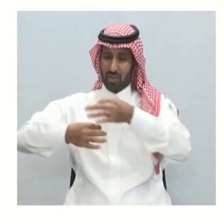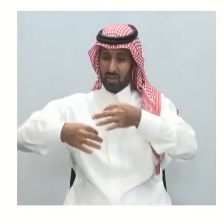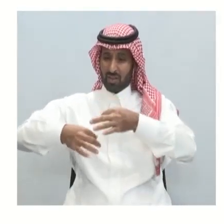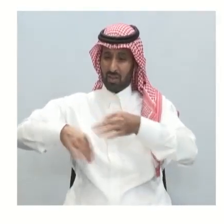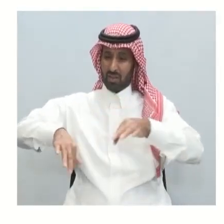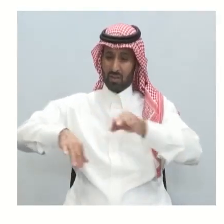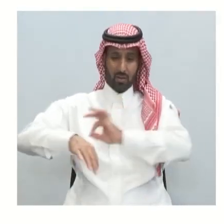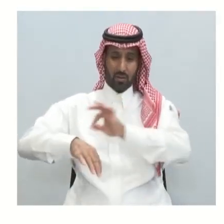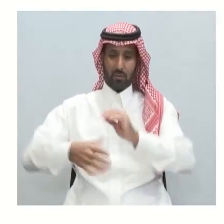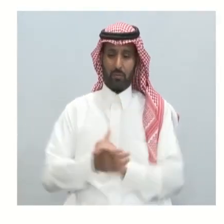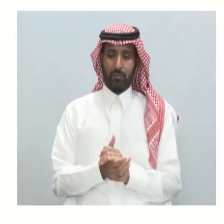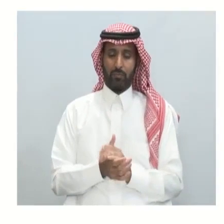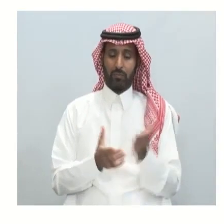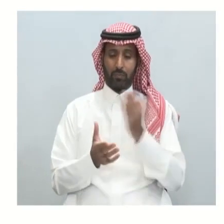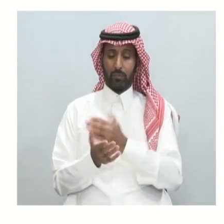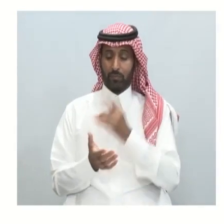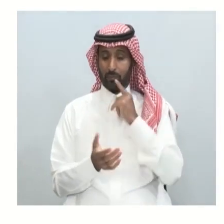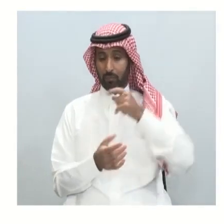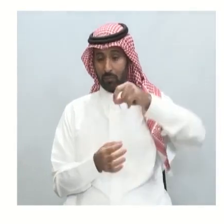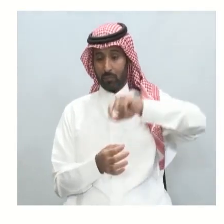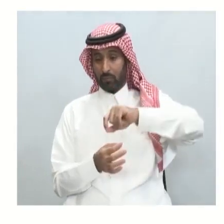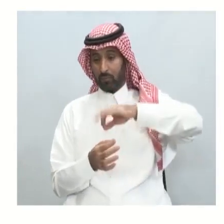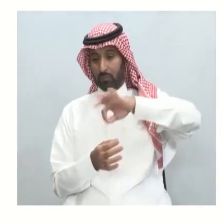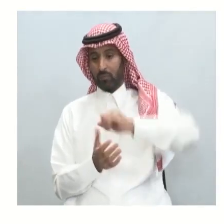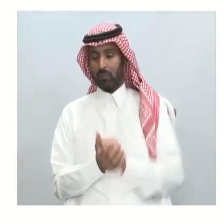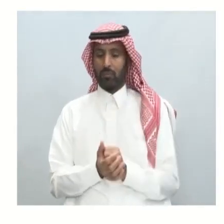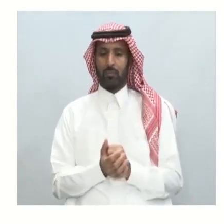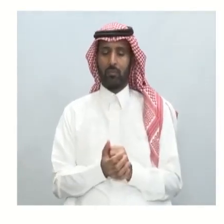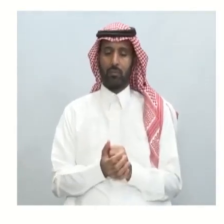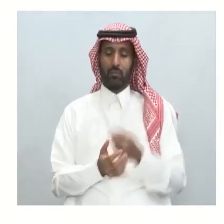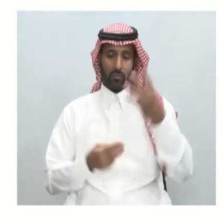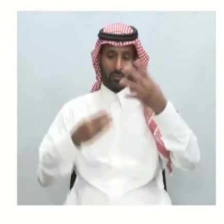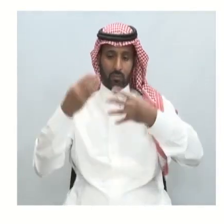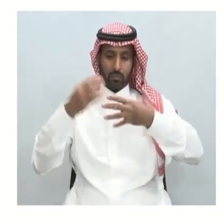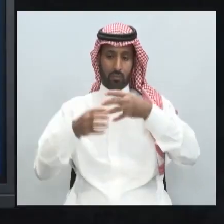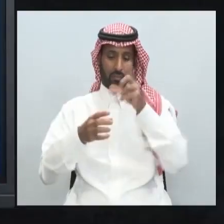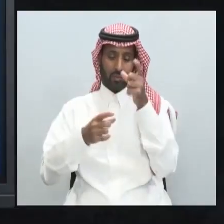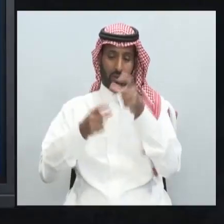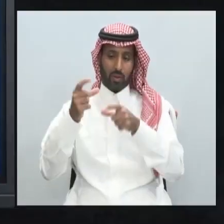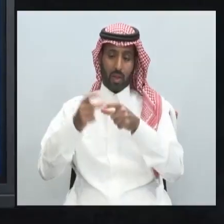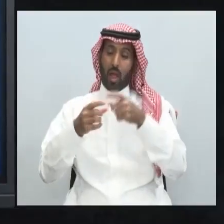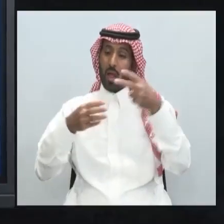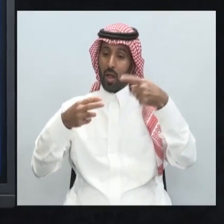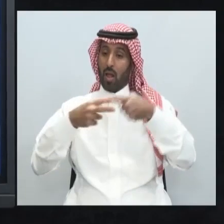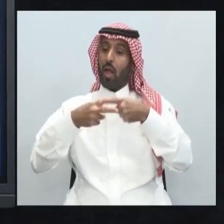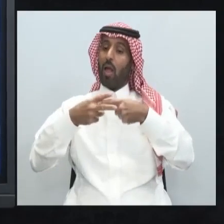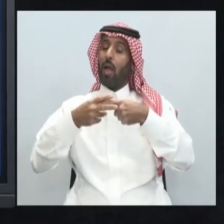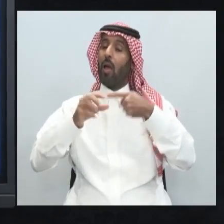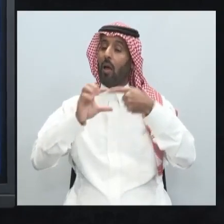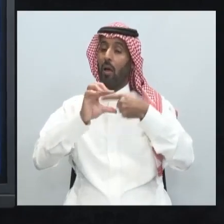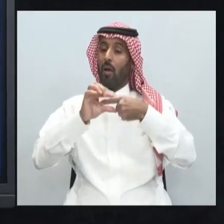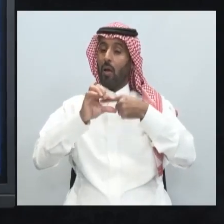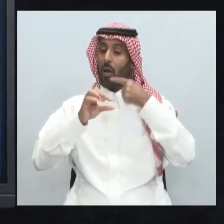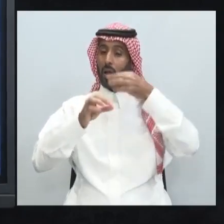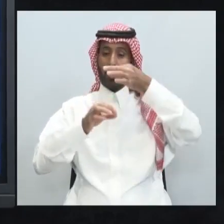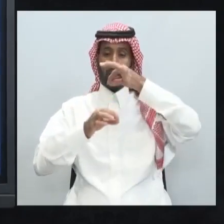اختلاط ننتقل الان الى خواص المركبات التساهميه سؤال الان لماذا يذوب